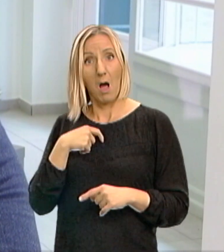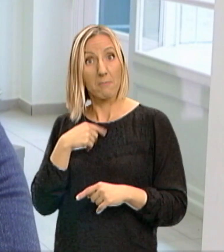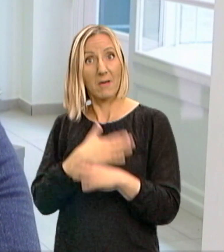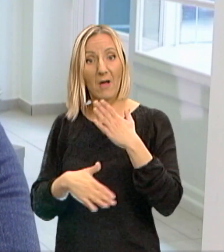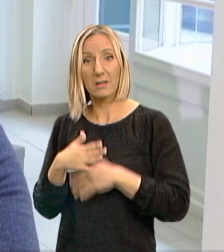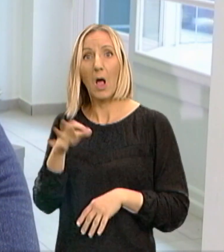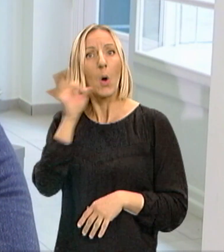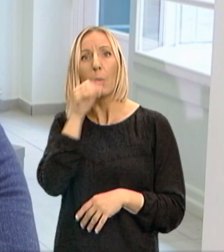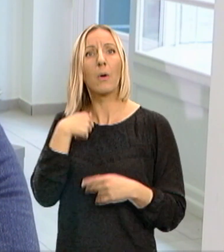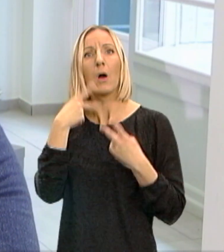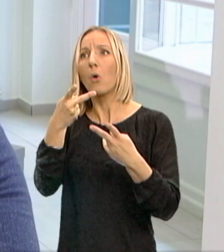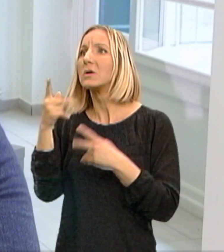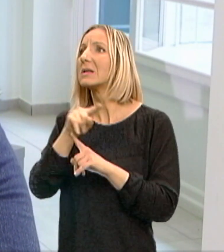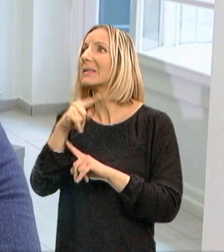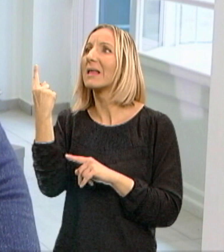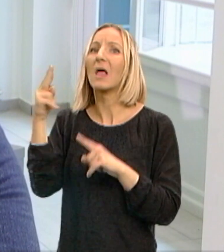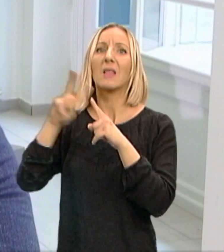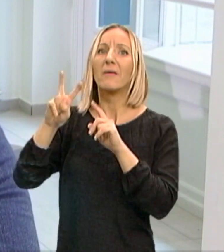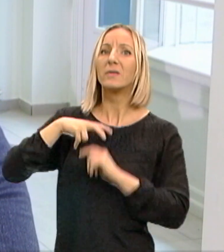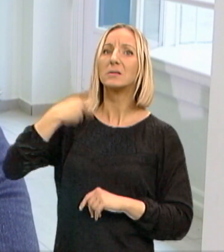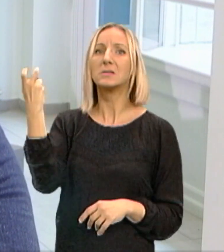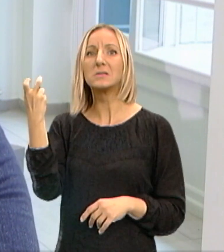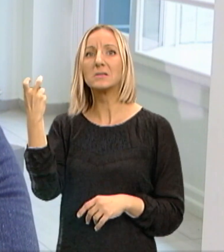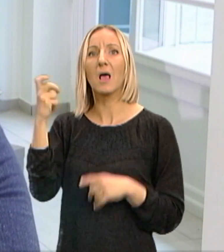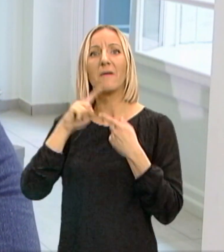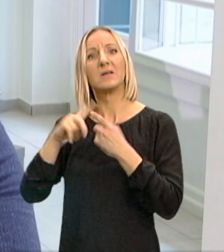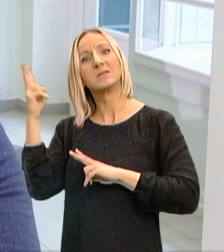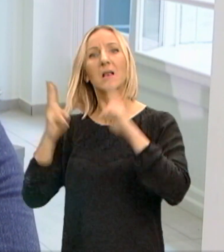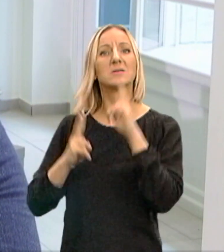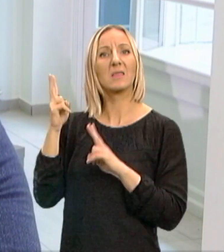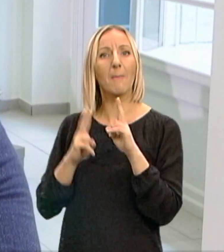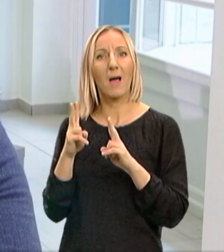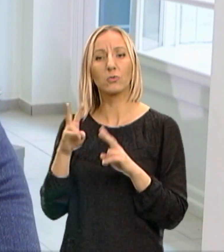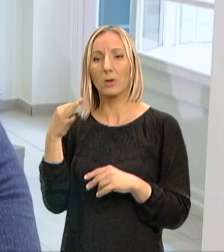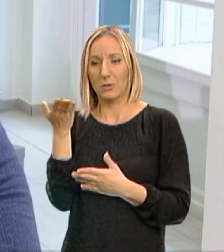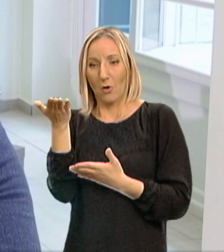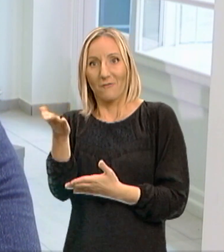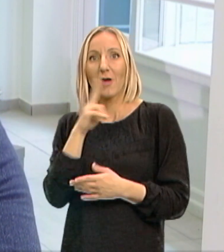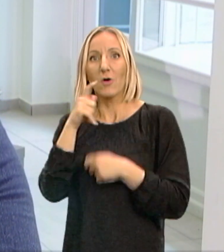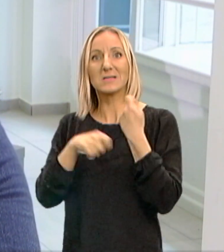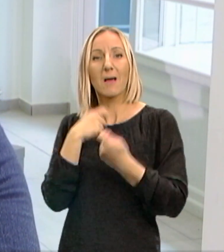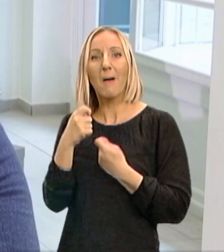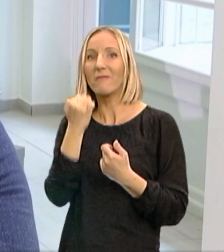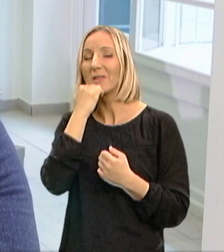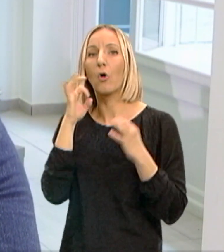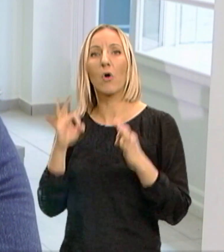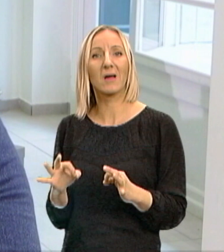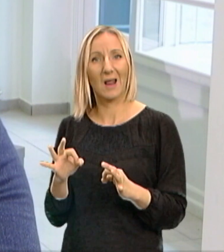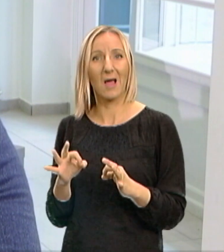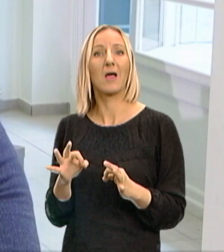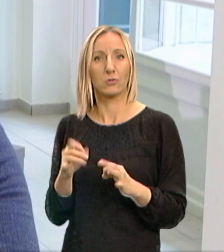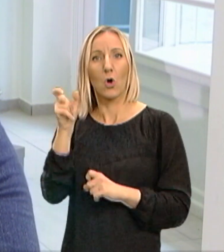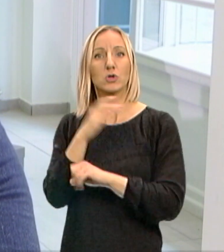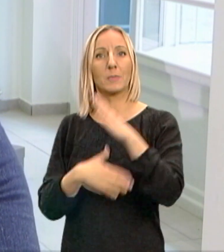nisam gostovala ni na jednoj televiziji u nekoj emisiji gde se vodi neka debata. Jedino me pozivate vi koji se bavite konkretno